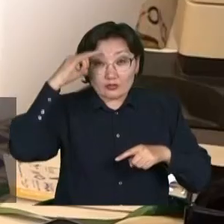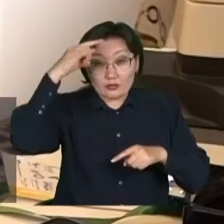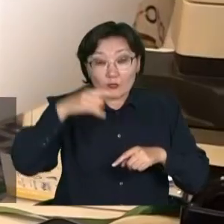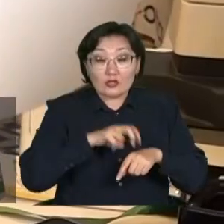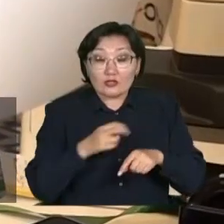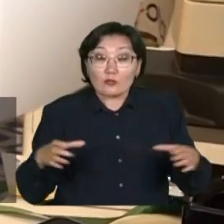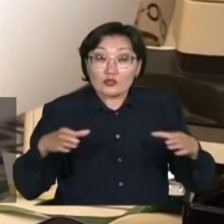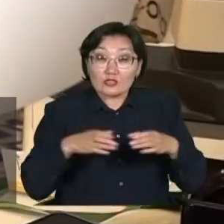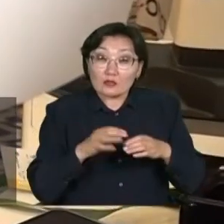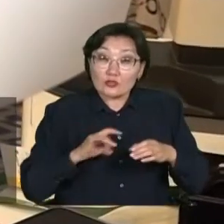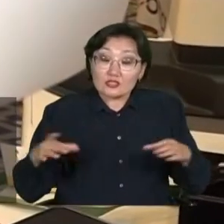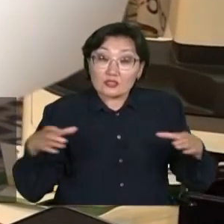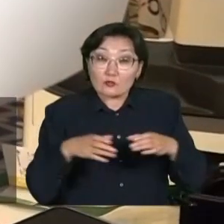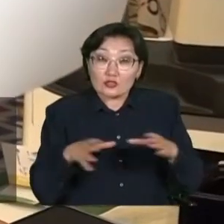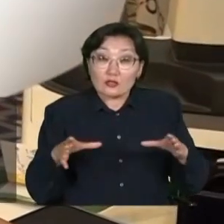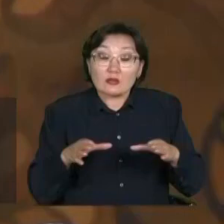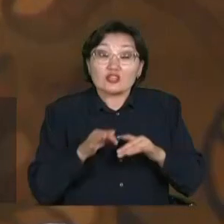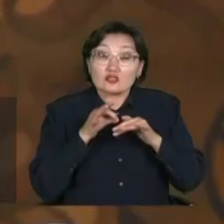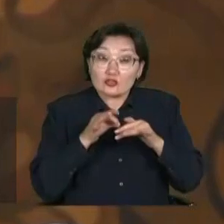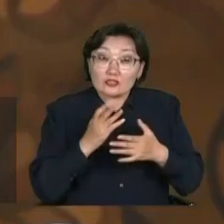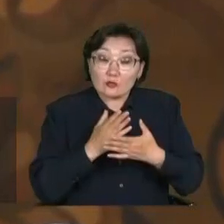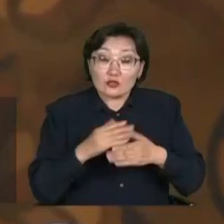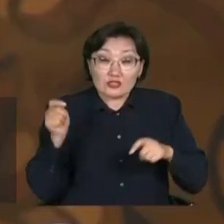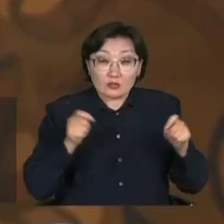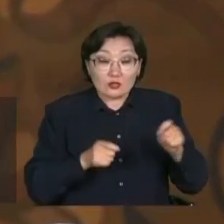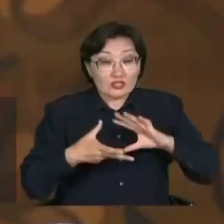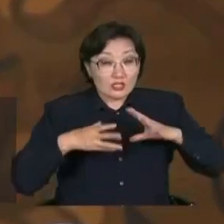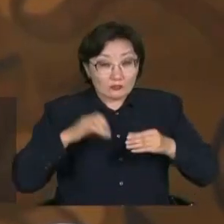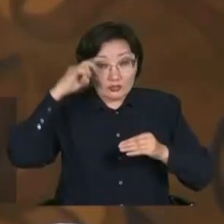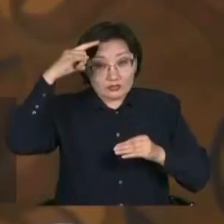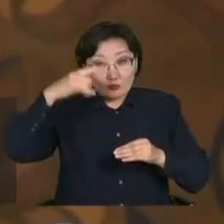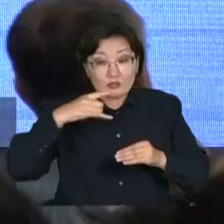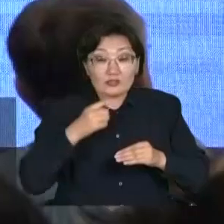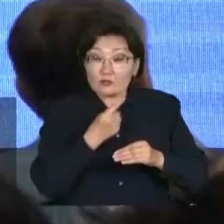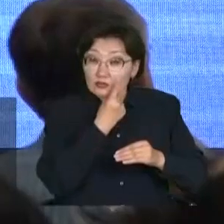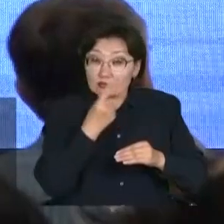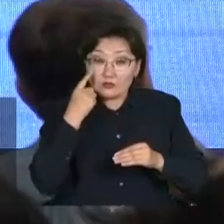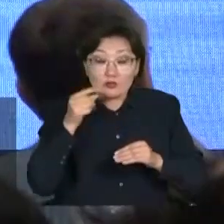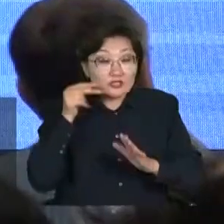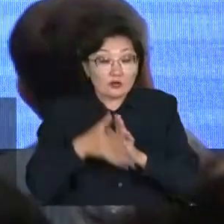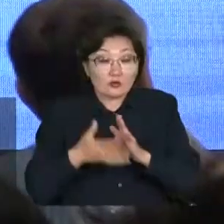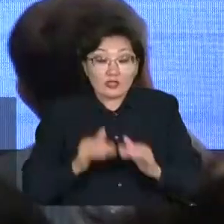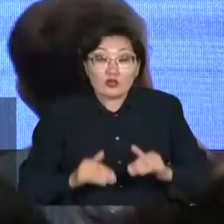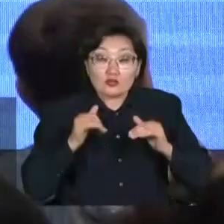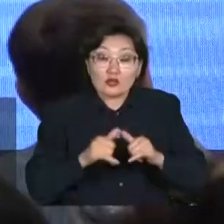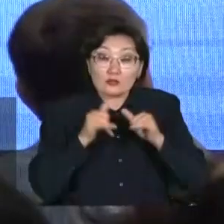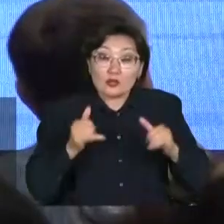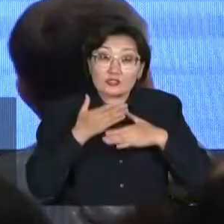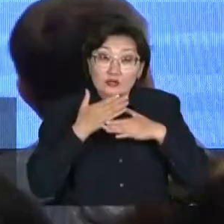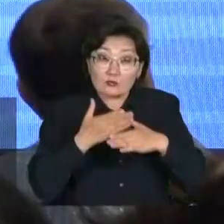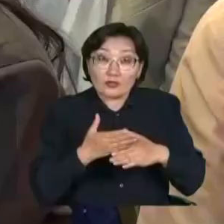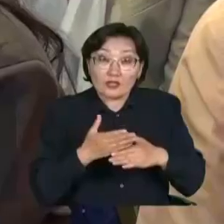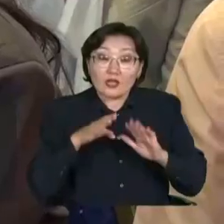қоғамы республикалық қоғамдық бірлестігі ұйымдастырған. Конгресс қорытындысында Қазақстандағы офтальмологияны жоғары деңгейге шығаруға көмектесетін